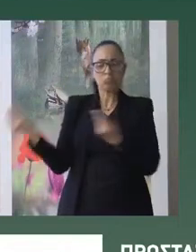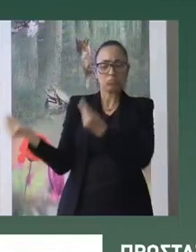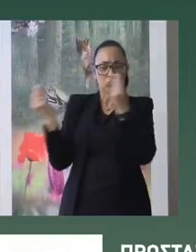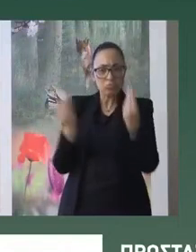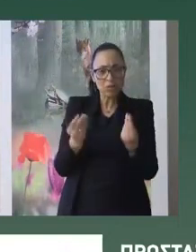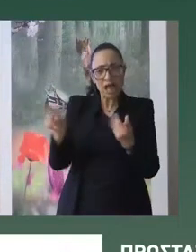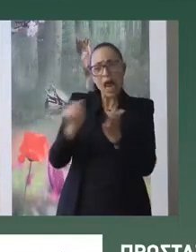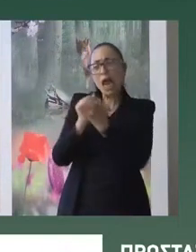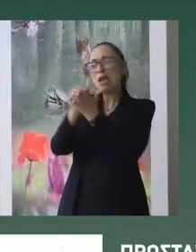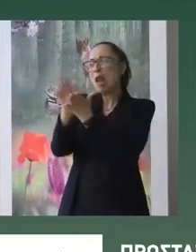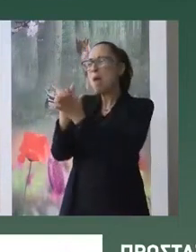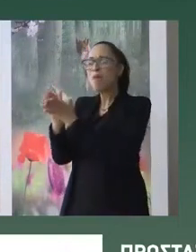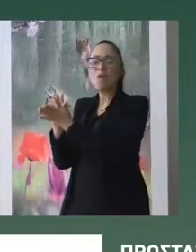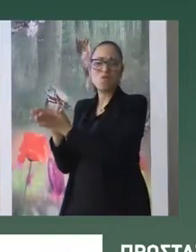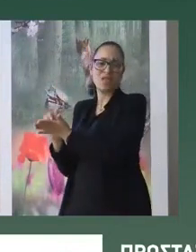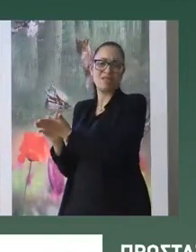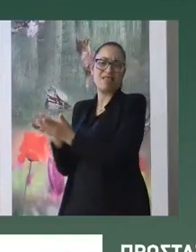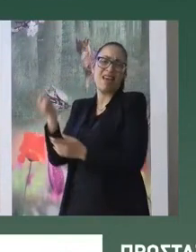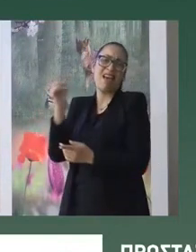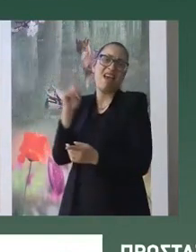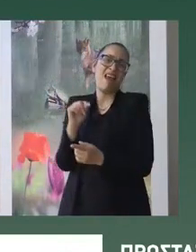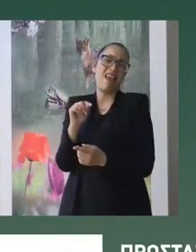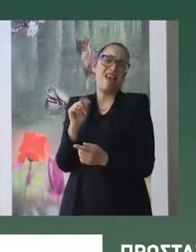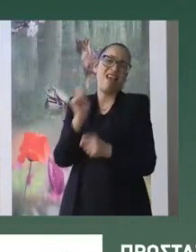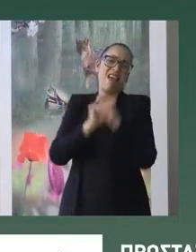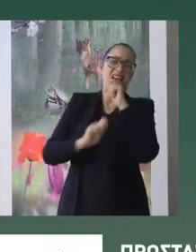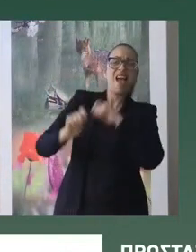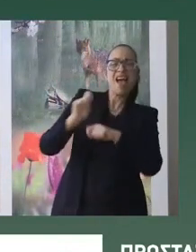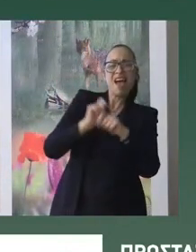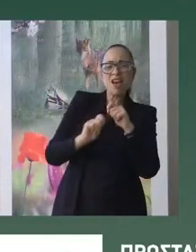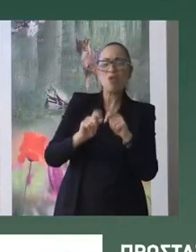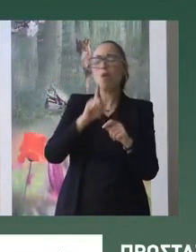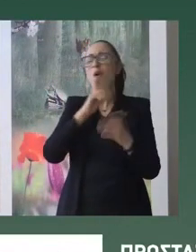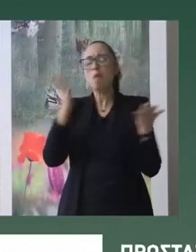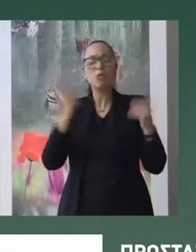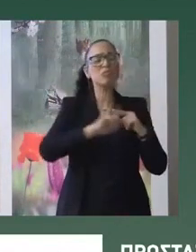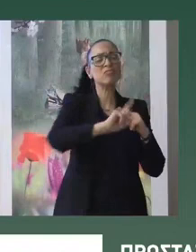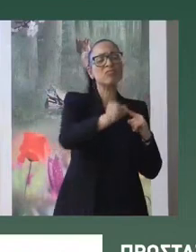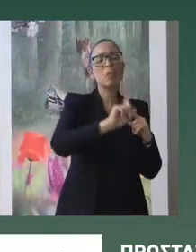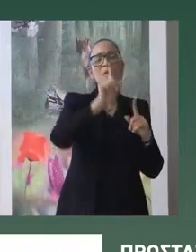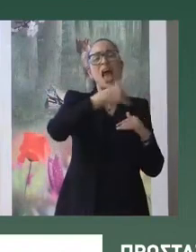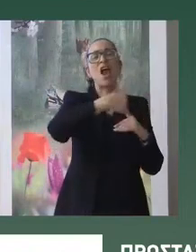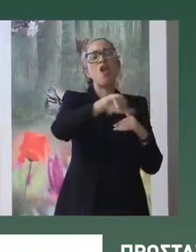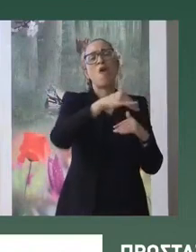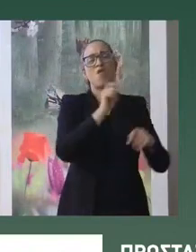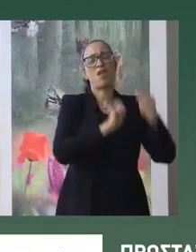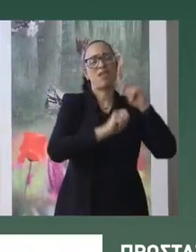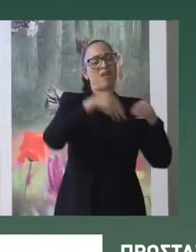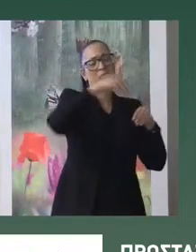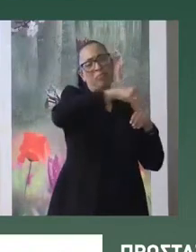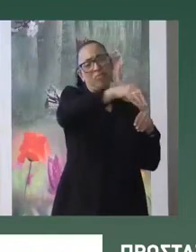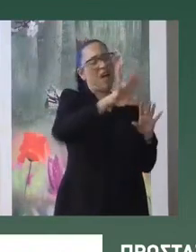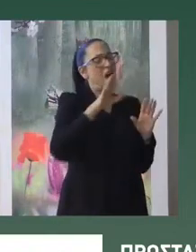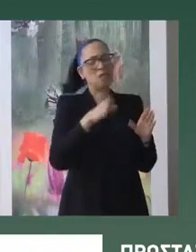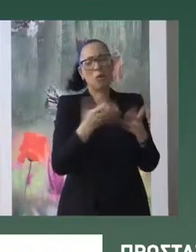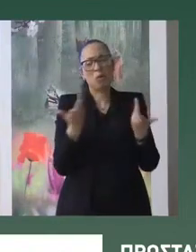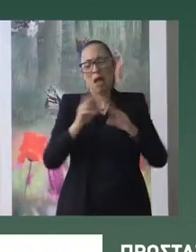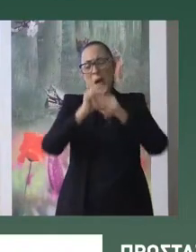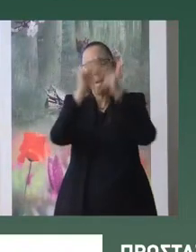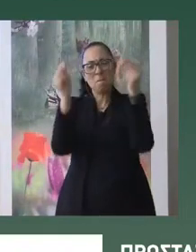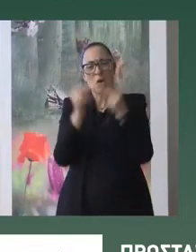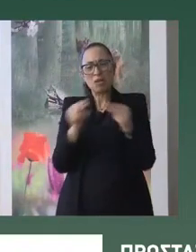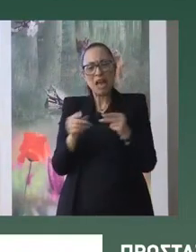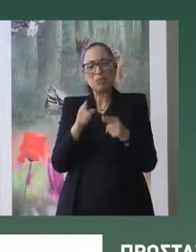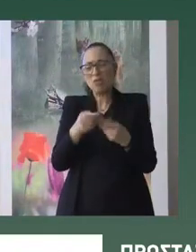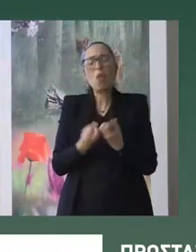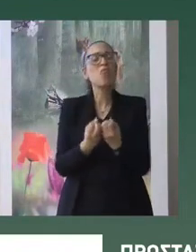στοιχείο και να αποφύγεις έργα τα οποία μοιάζουν ενδιαφέροντα, μια γραμμική ανάπλαση μιας λεωφόρου, αλλά στο τέλος της διαδρομής δεν προσφέρουν τίποτα